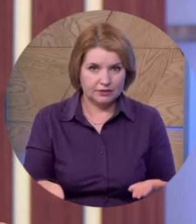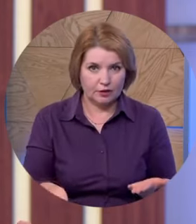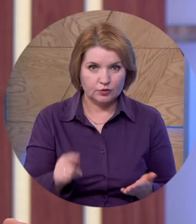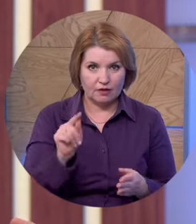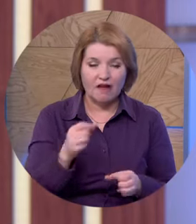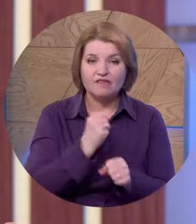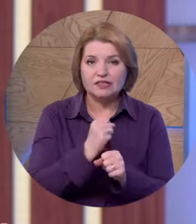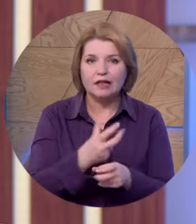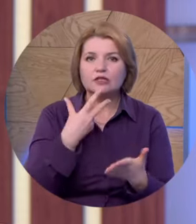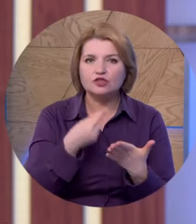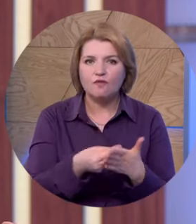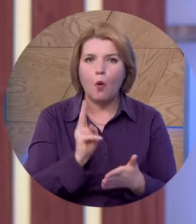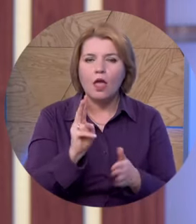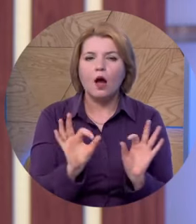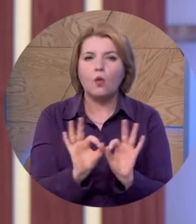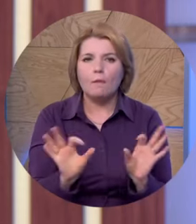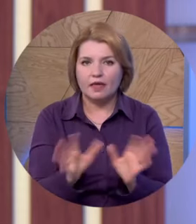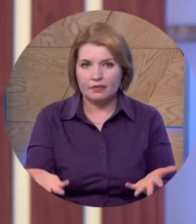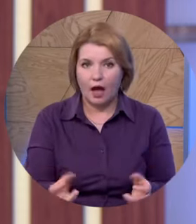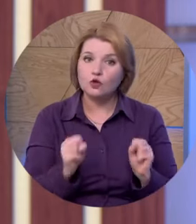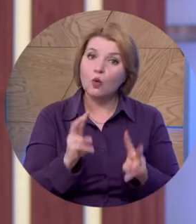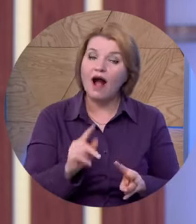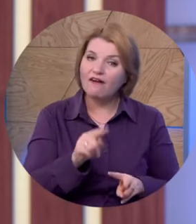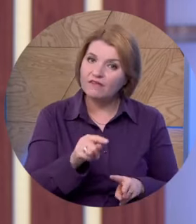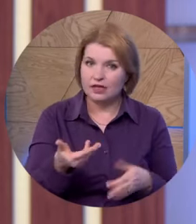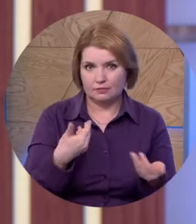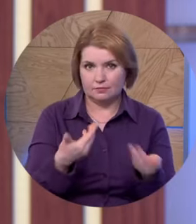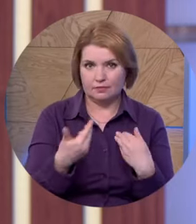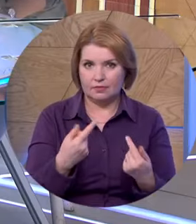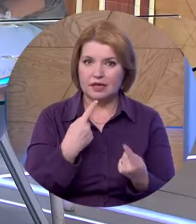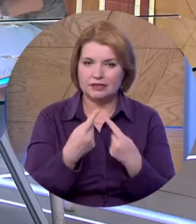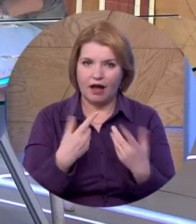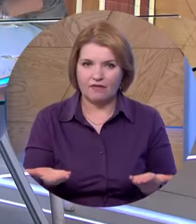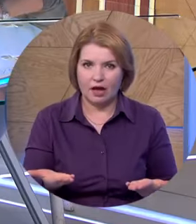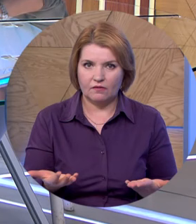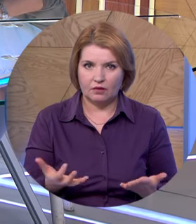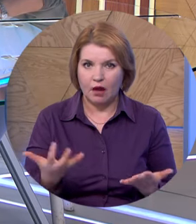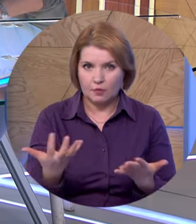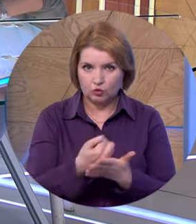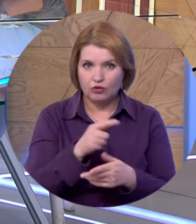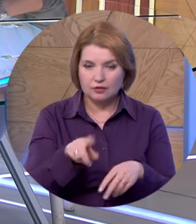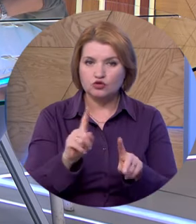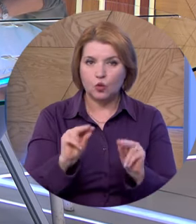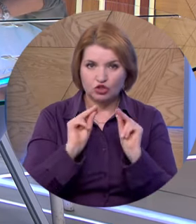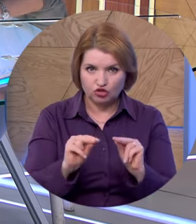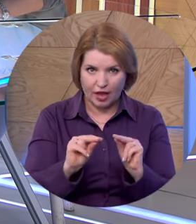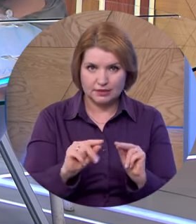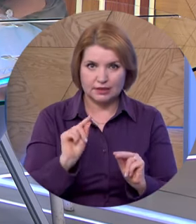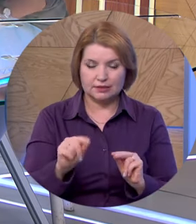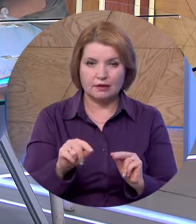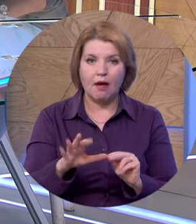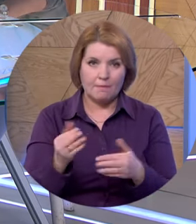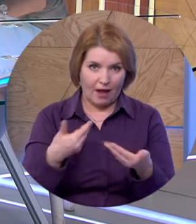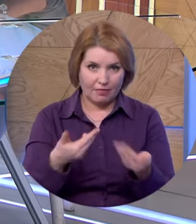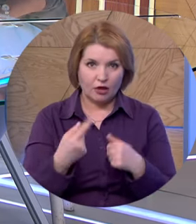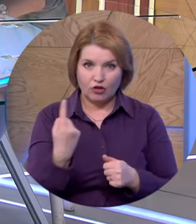свой комментарий к поведению другого человека на вопрос, как вы разговариваете? Получается, что честность – это ну, вот такая честность, искренность по отношению, в первую